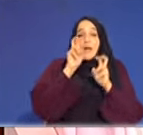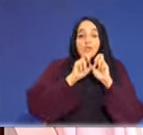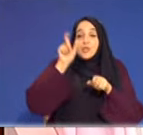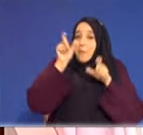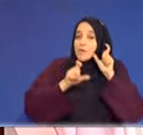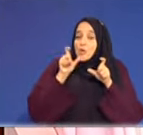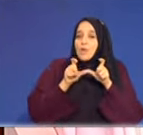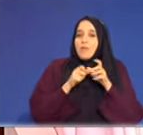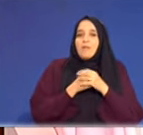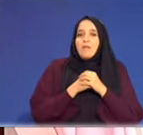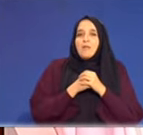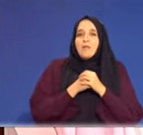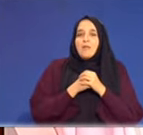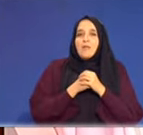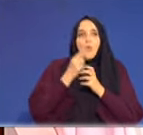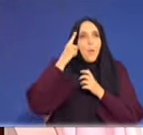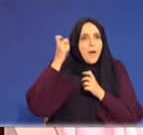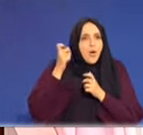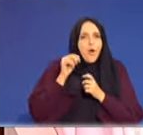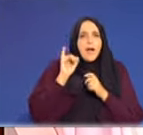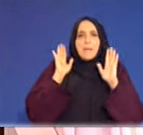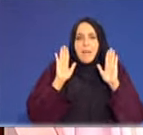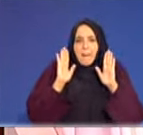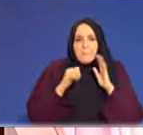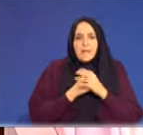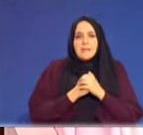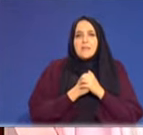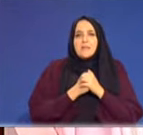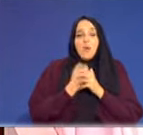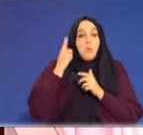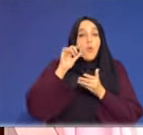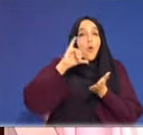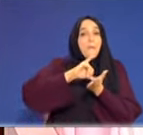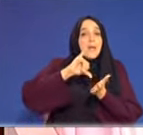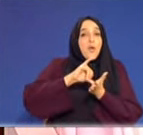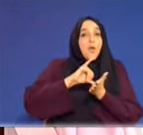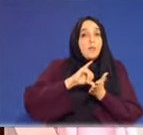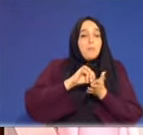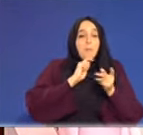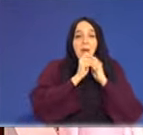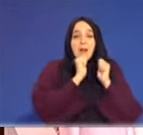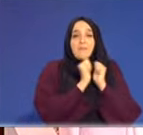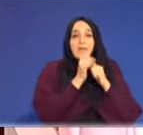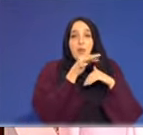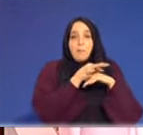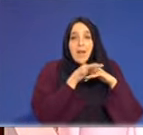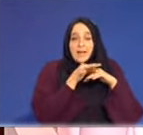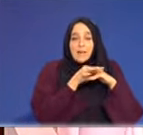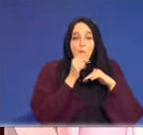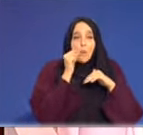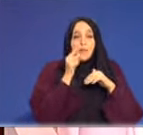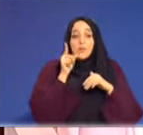أهل الخير والصلاح الأئمة اللي باش يتوسطوا لزوجك، أنت ما قدرتيش